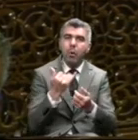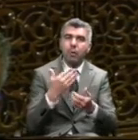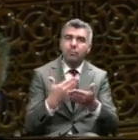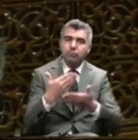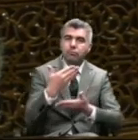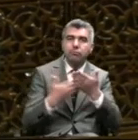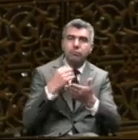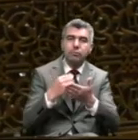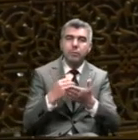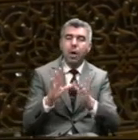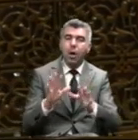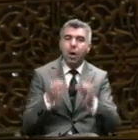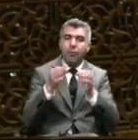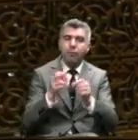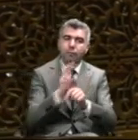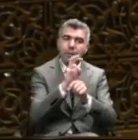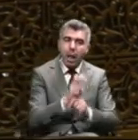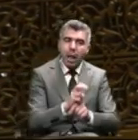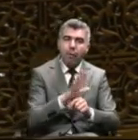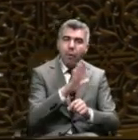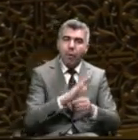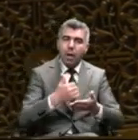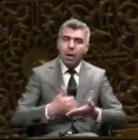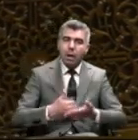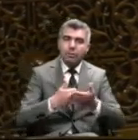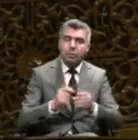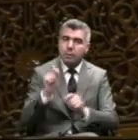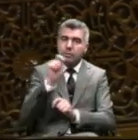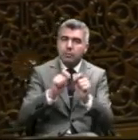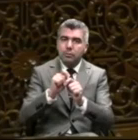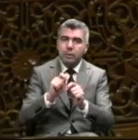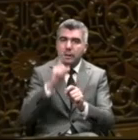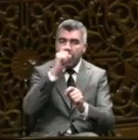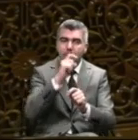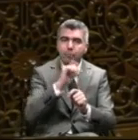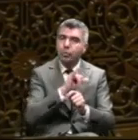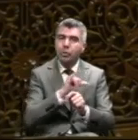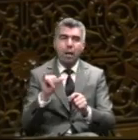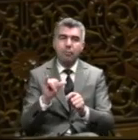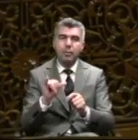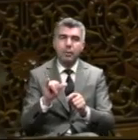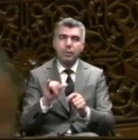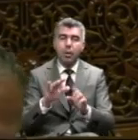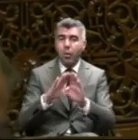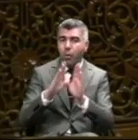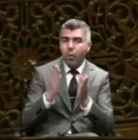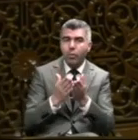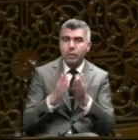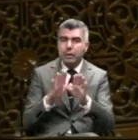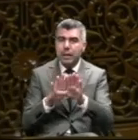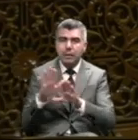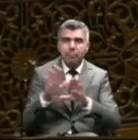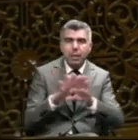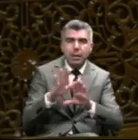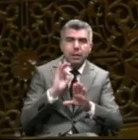من الحصول على تمويلات ماليه مهمه وبدون اي تعقيدات ان مجموع هذه التدابير السيد الوزير